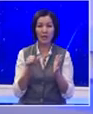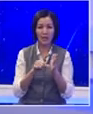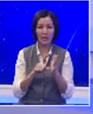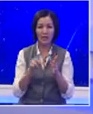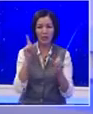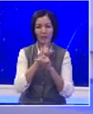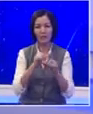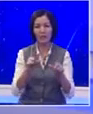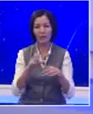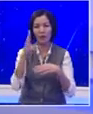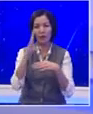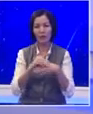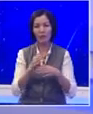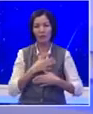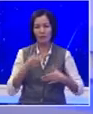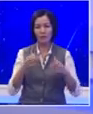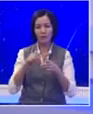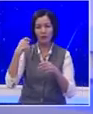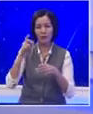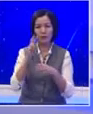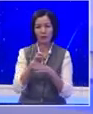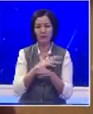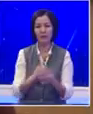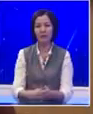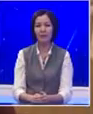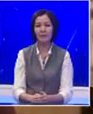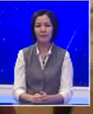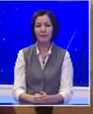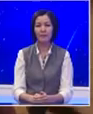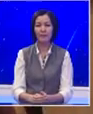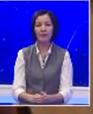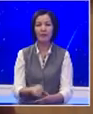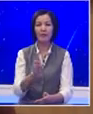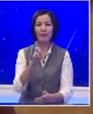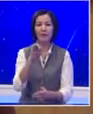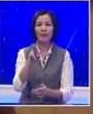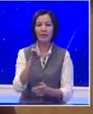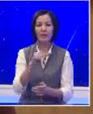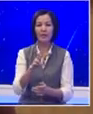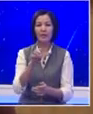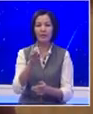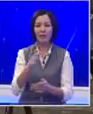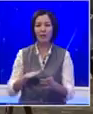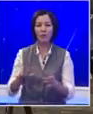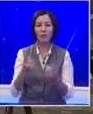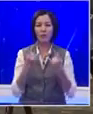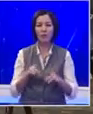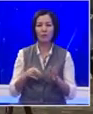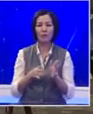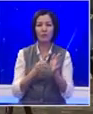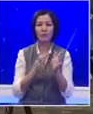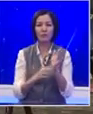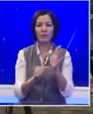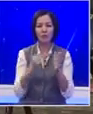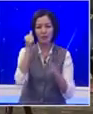өткен рухани кешке тілшіміз де қатысып қайтты. Нұрлан Әбдіқалып Нарынқұл өңірінің тумасы 1986